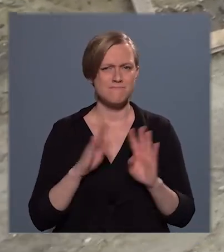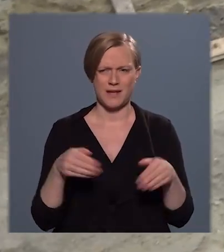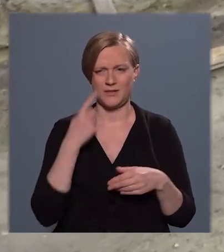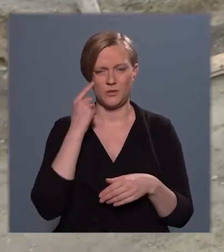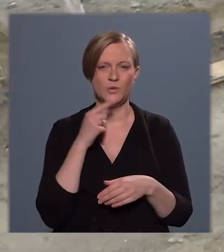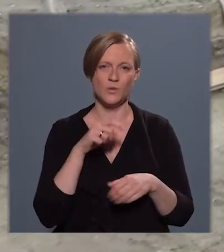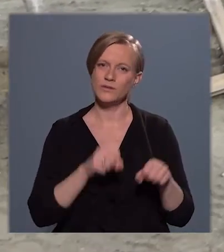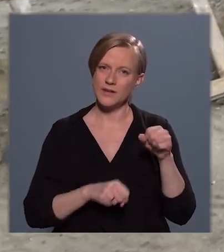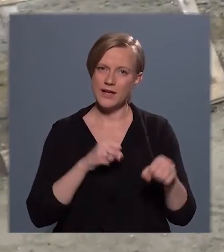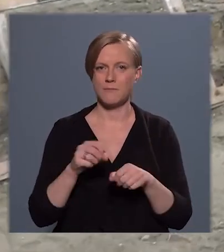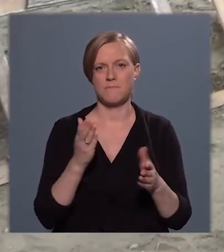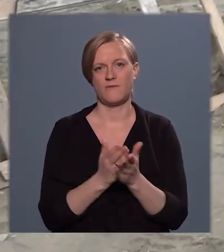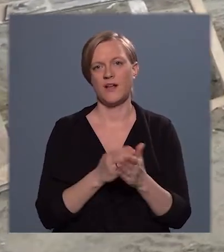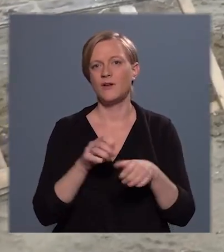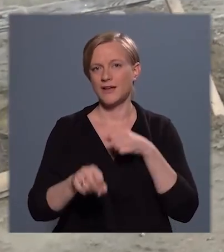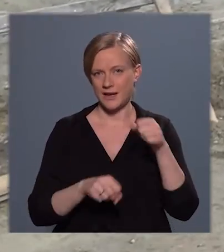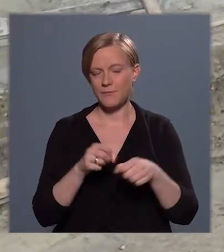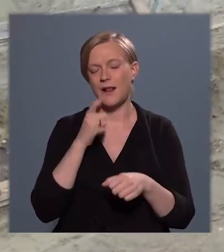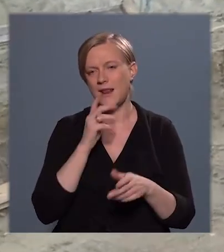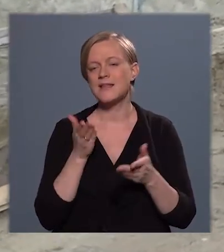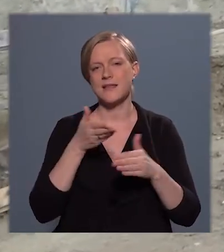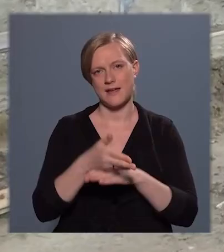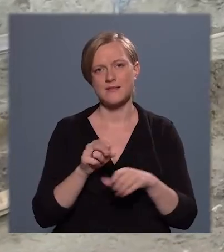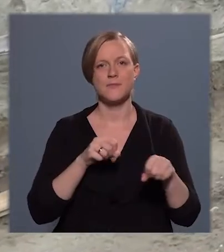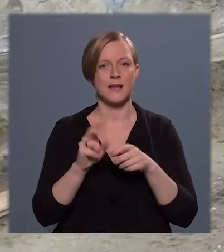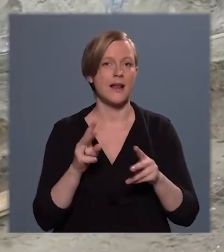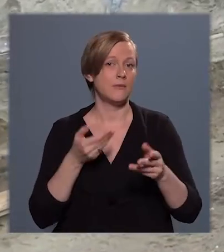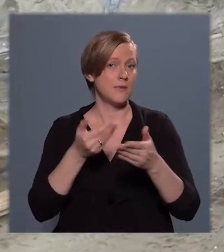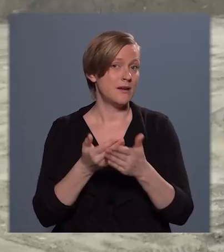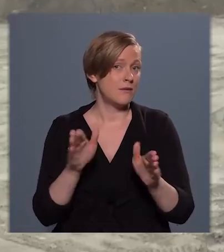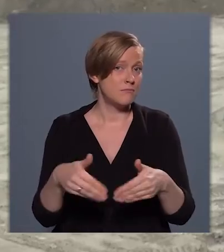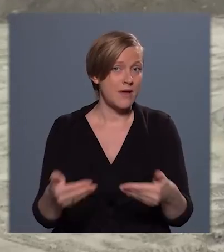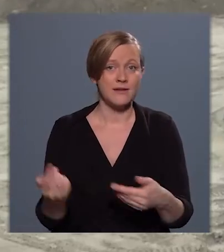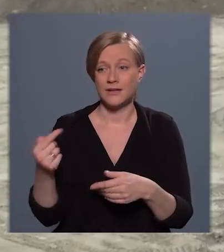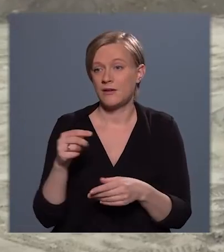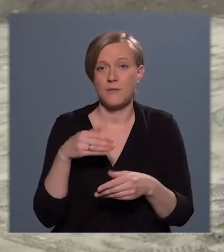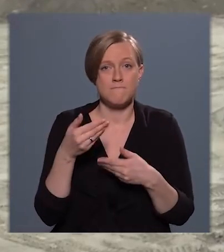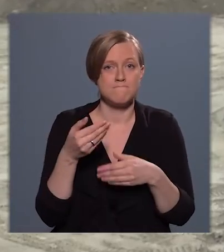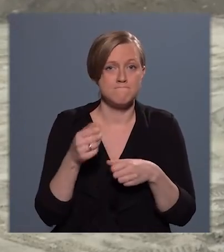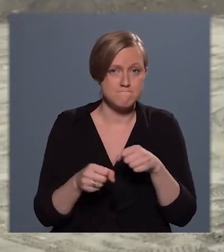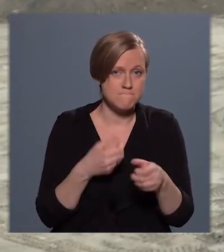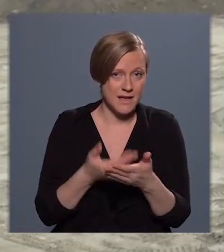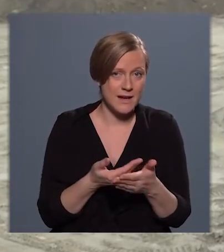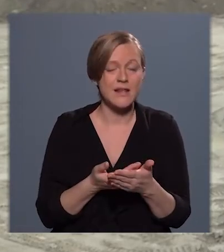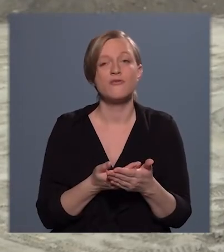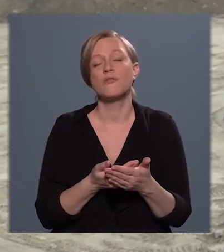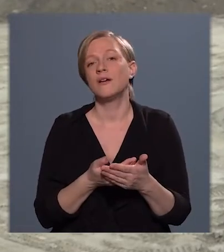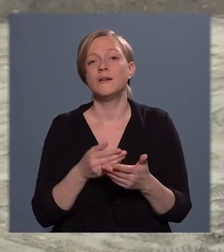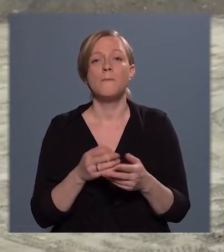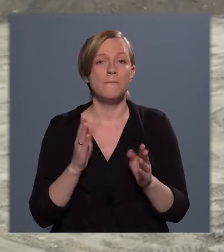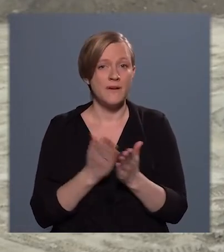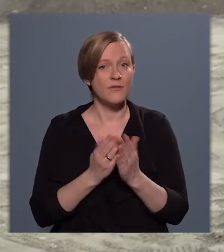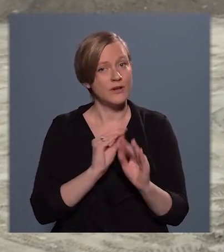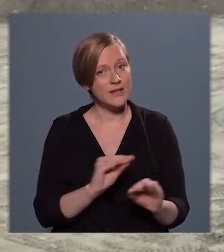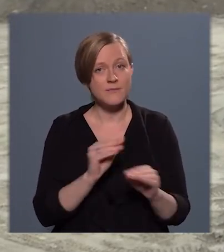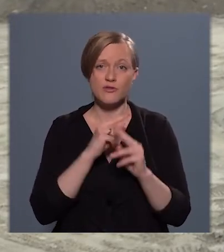megfelelő kerékpárral. Ha van, lesz ehhez való biciklik, lehet bérelni, és bárki, aki kibérli, és megfelelő képzés és segítség után mehet a